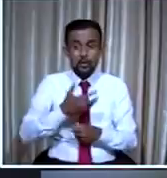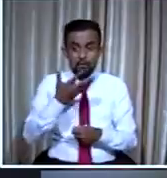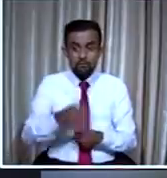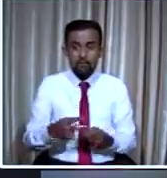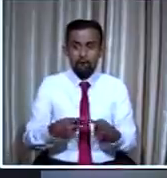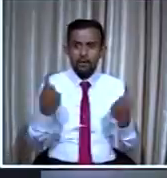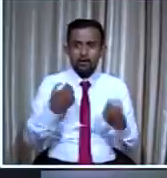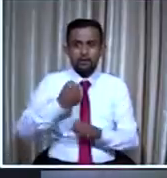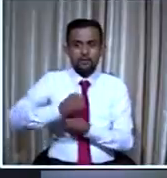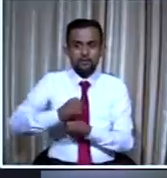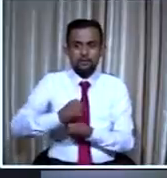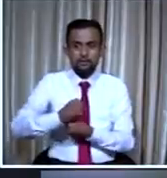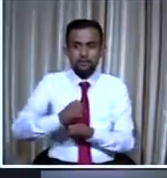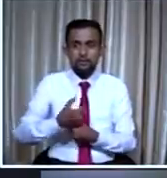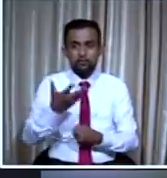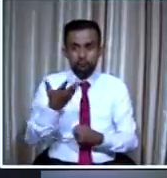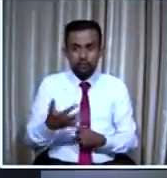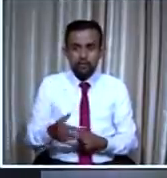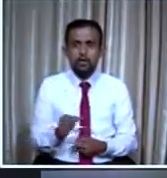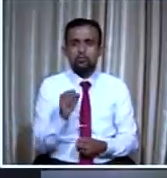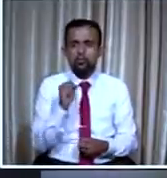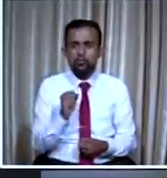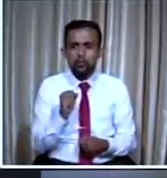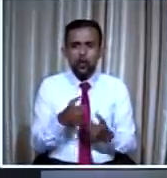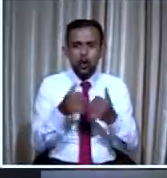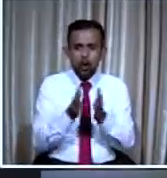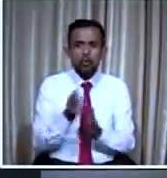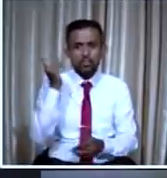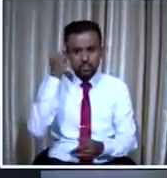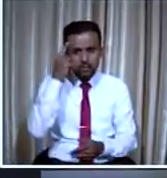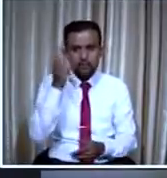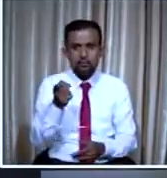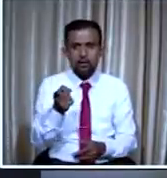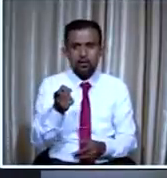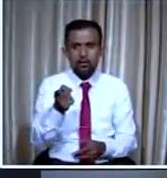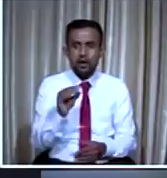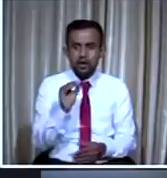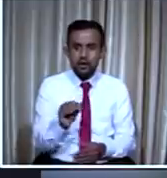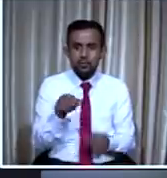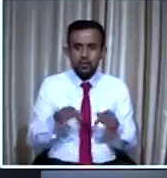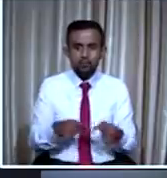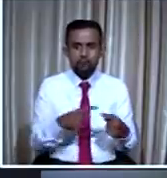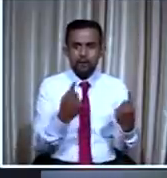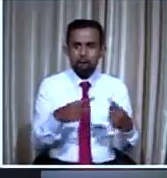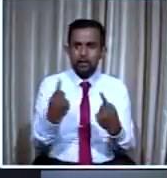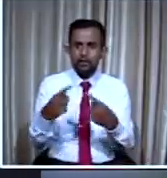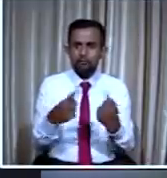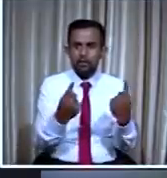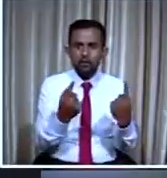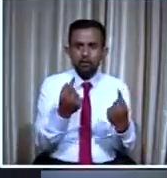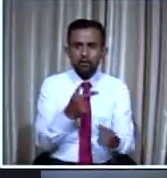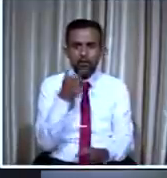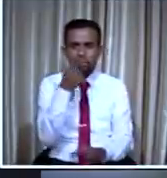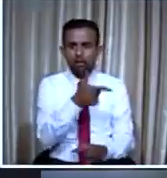වෙනත් රජයක්. සිදු වෙච්ච දේ මොකද්ද කියලා ඒගොල්ලෝ ඔක්කොම දන්නවා. නමුත් අද වෙන වෙන පැතිවලට